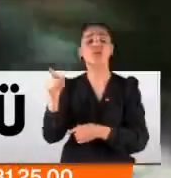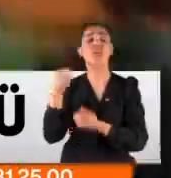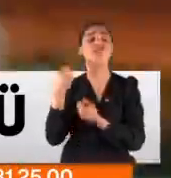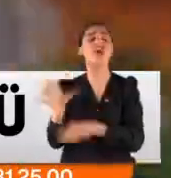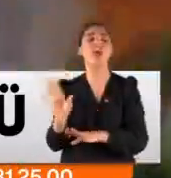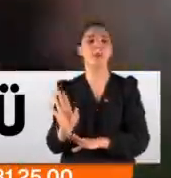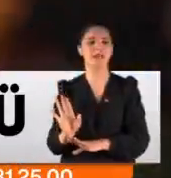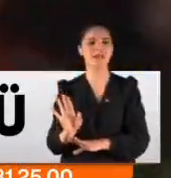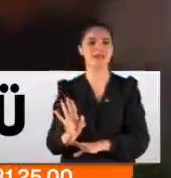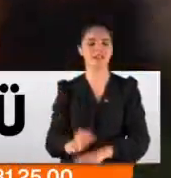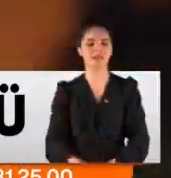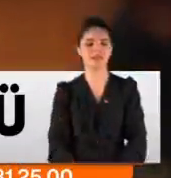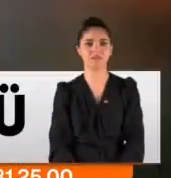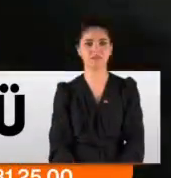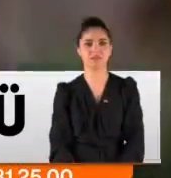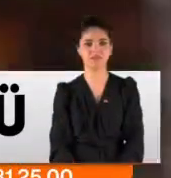değillerdi.